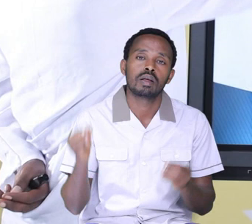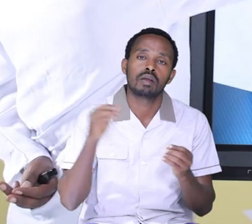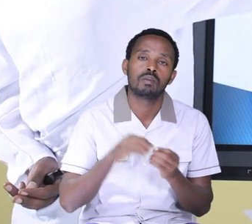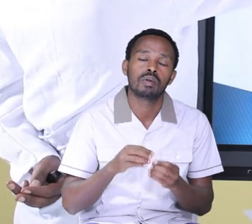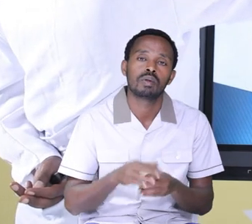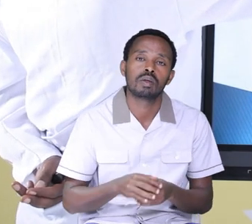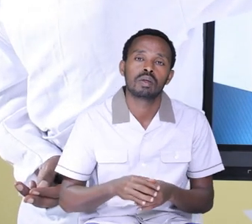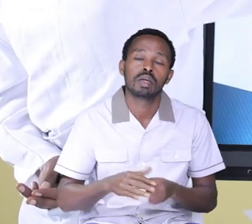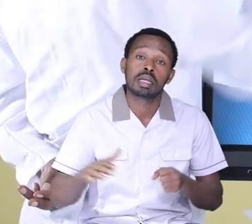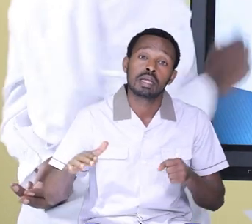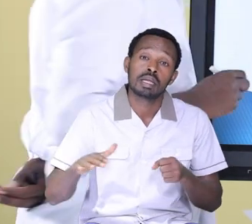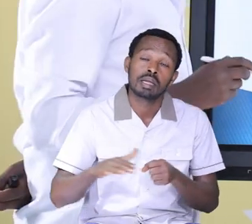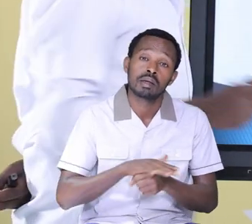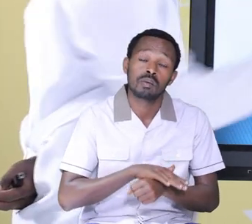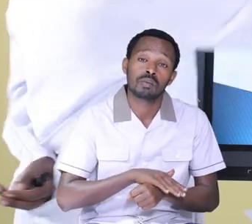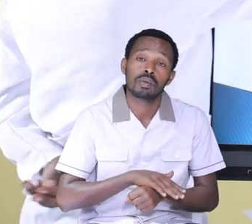akkasumas ga'umsa laaluu dandeenya.